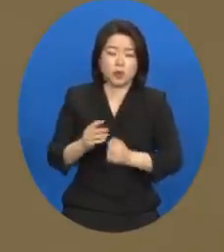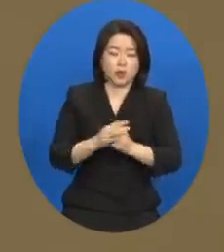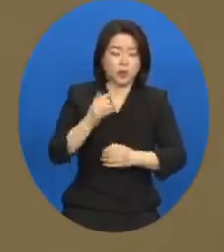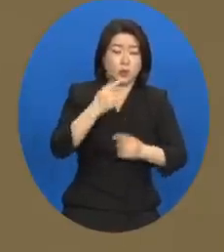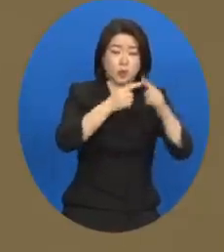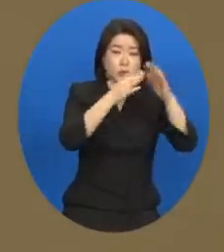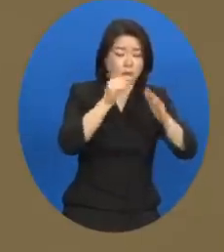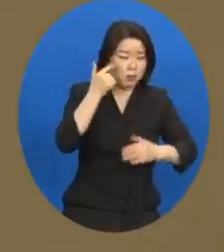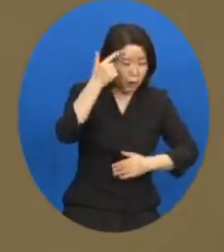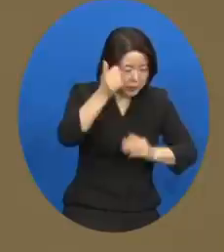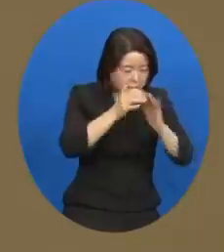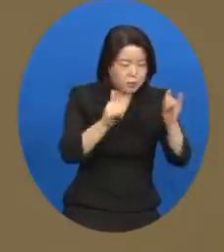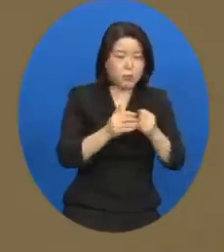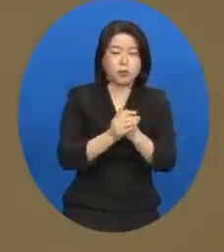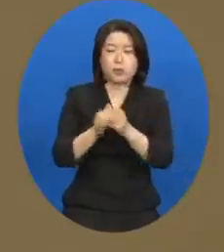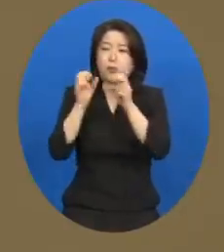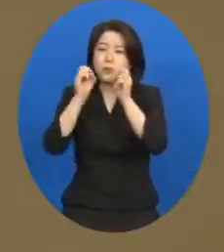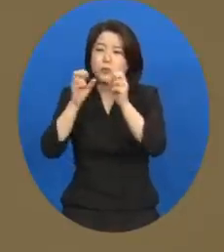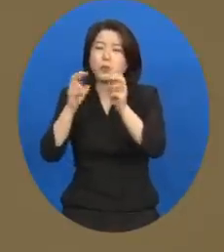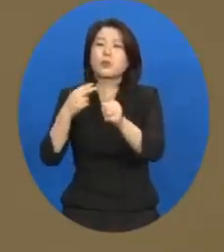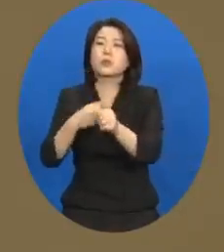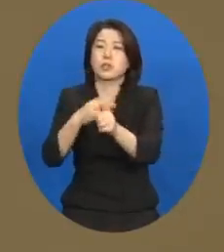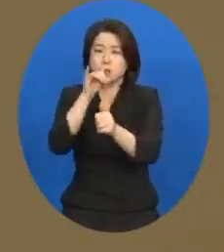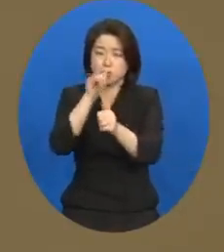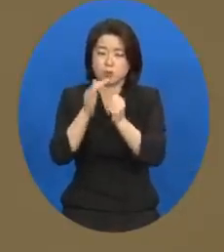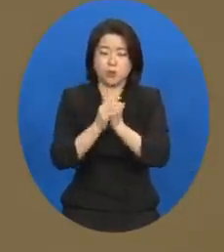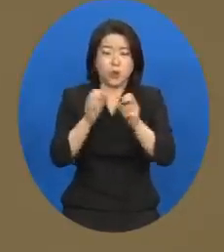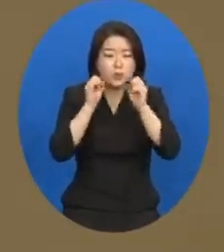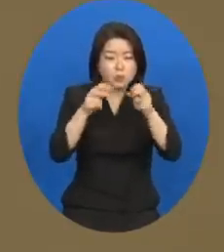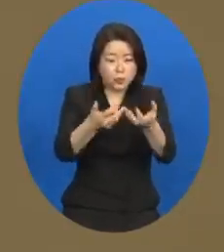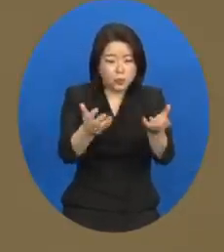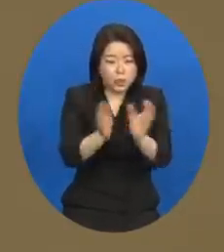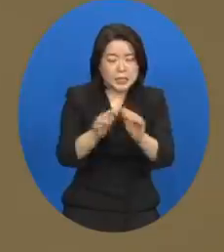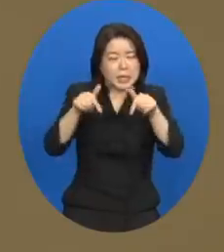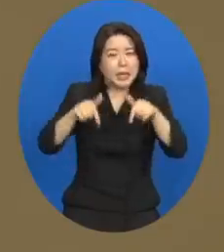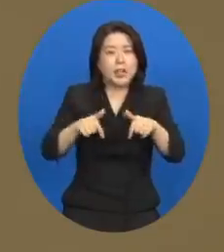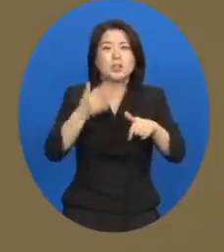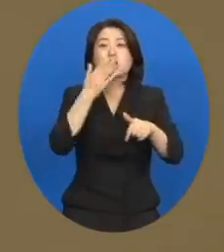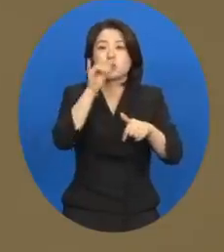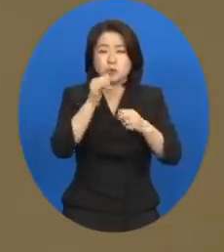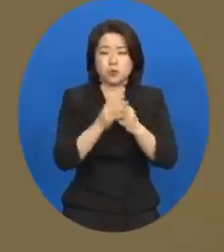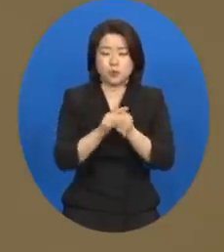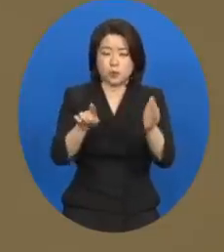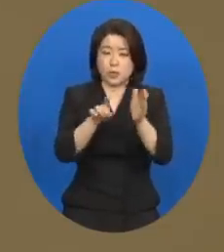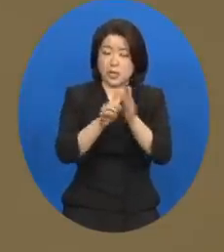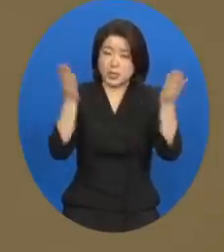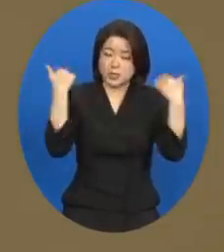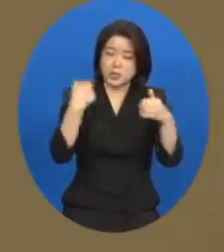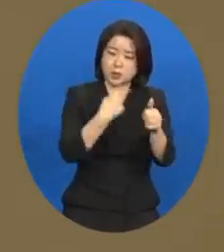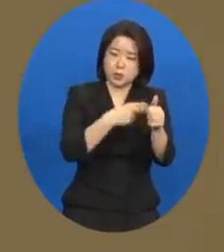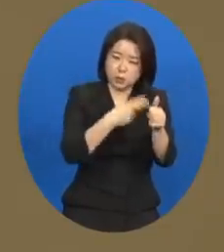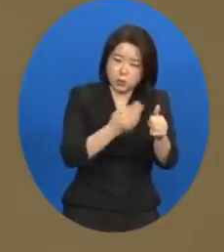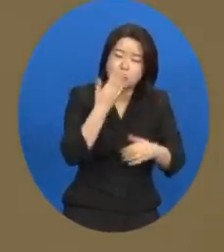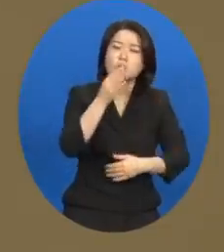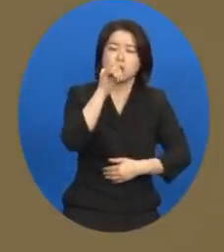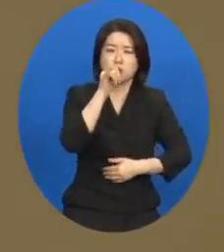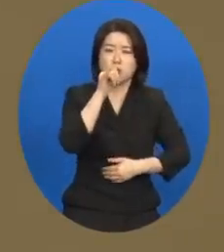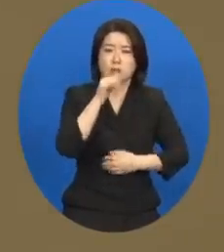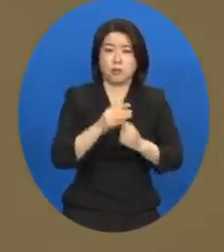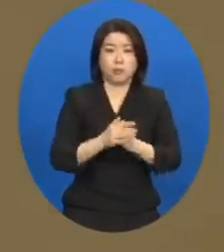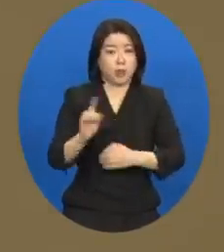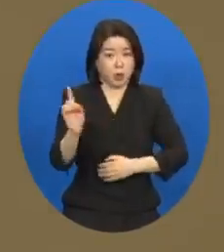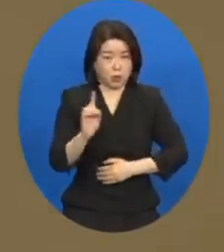목회자일 수도 있고 선교사님일 수도 있고 선교단체 간사일 수도 있고 신학교 교수님일 수도 있고